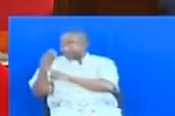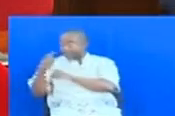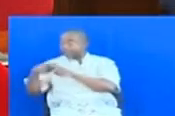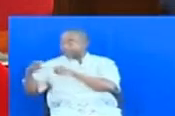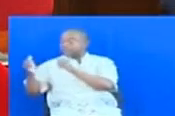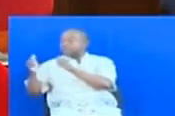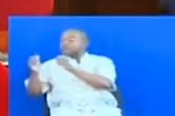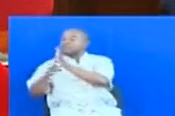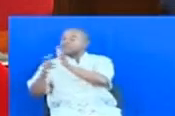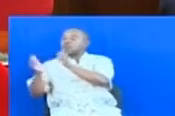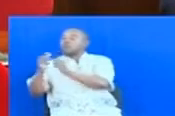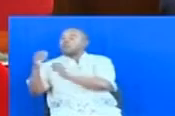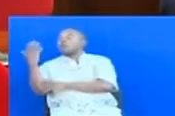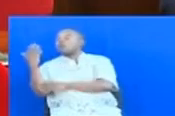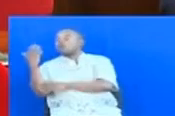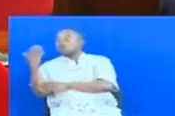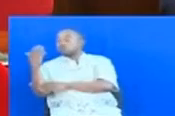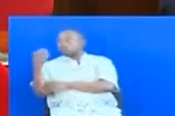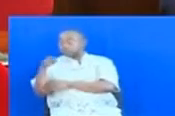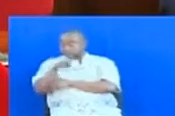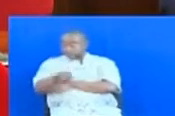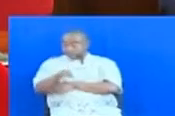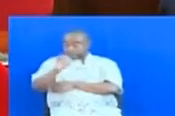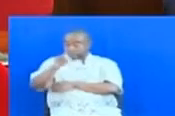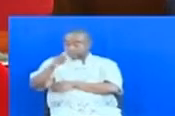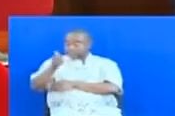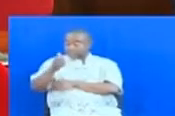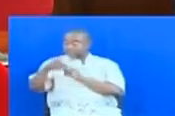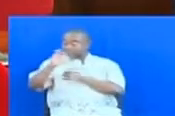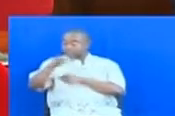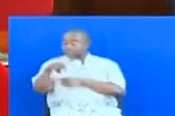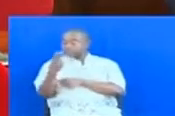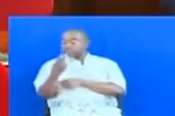694,715, ambao hekta zilizoongezeka zaidi ya